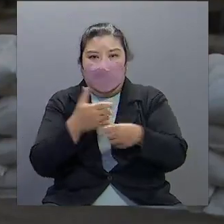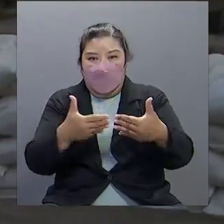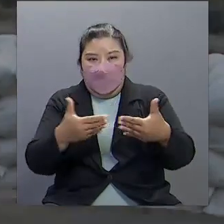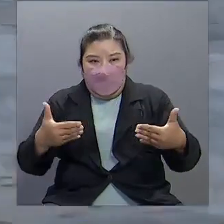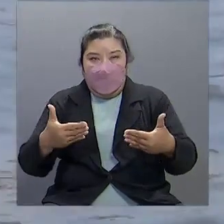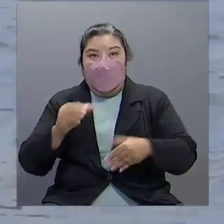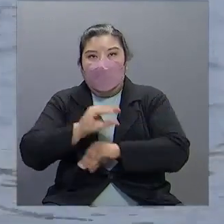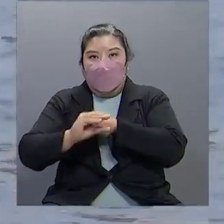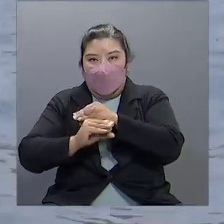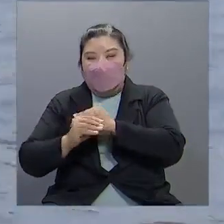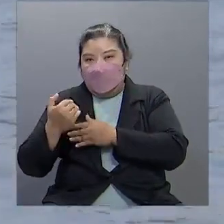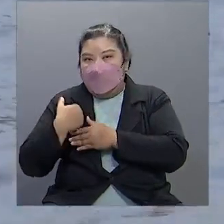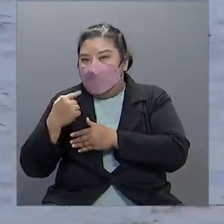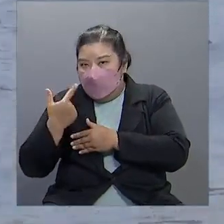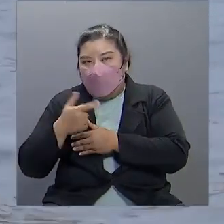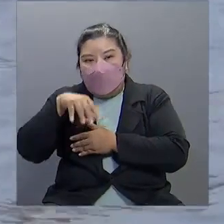านเศรษฐกิจ